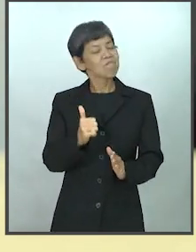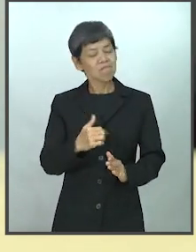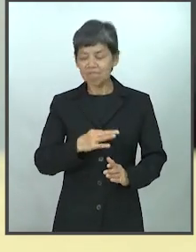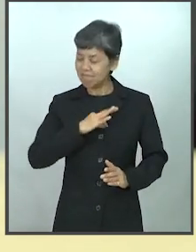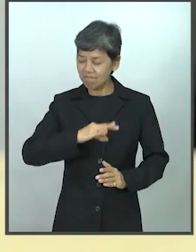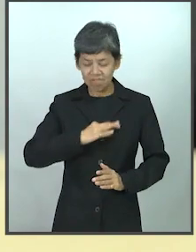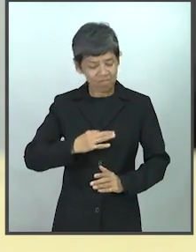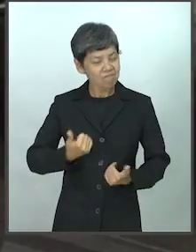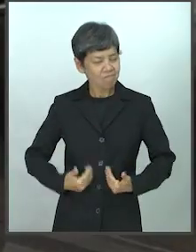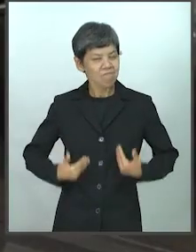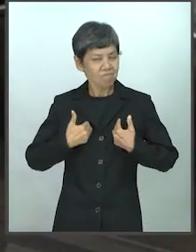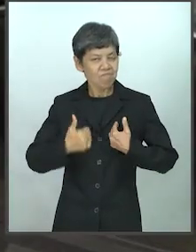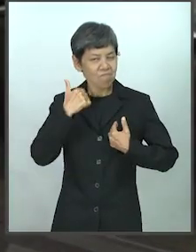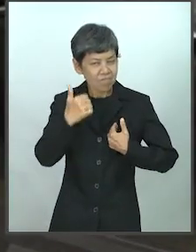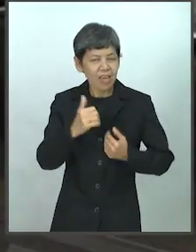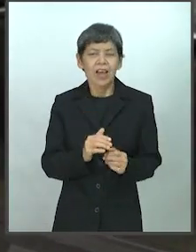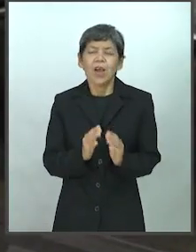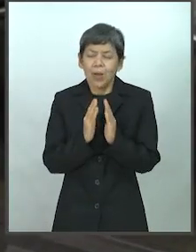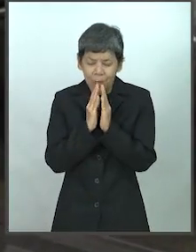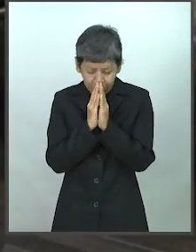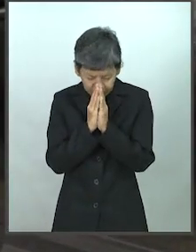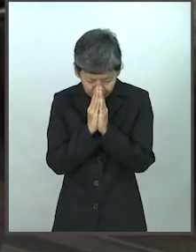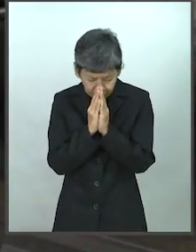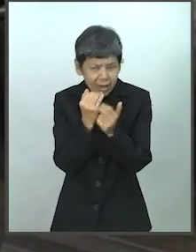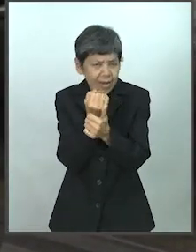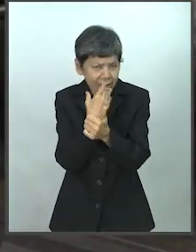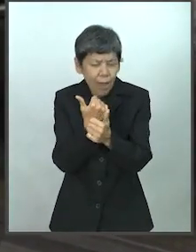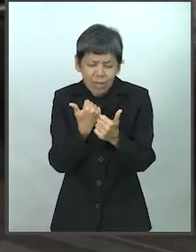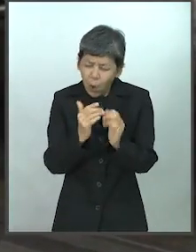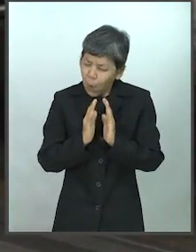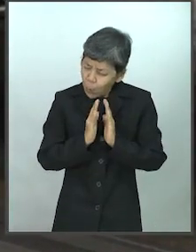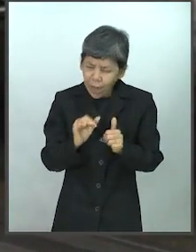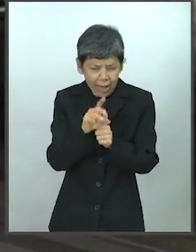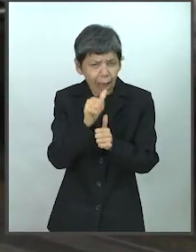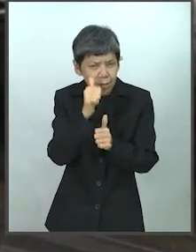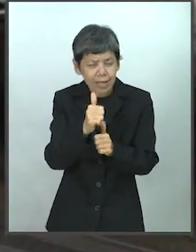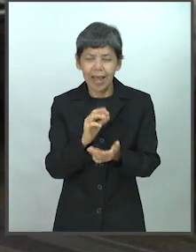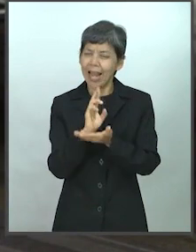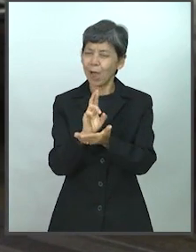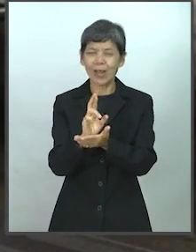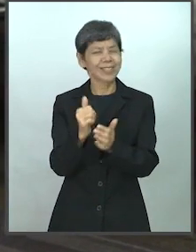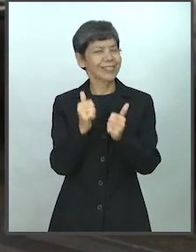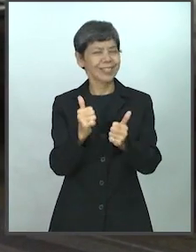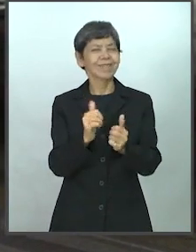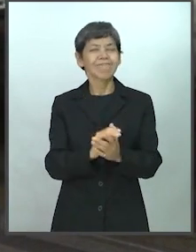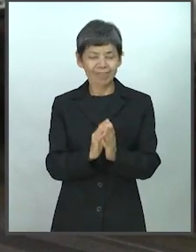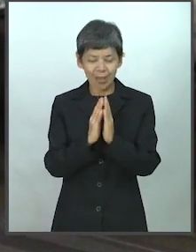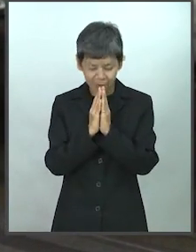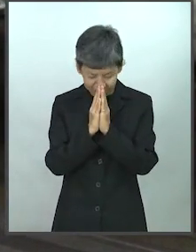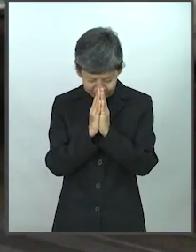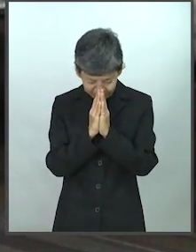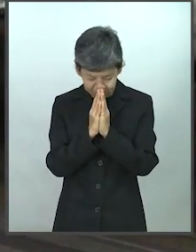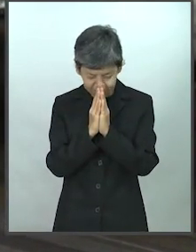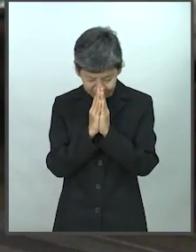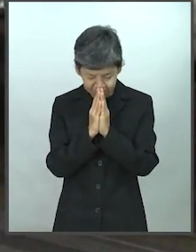มี ครับผมก็ขอบคุณหลวงพ่อมากนะฮะสำหรับข้อคิดดีๆนะครับแล้วก็ยินดีกับรางวัลคนดีประเทศไทยด้วยนะครับ ขอบคุณมากครับ ผมขอบคุณม